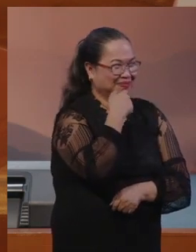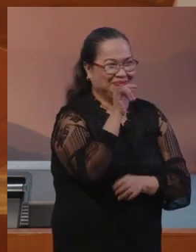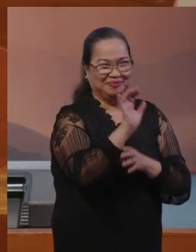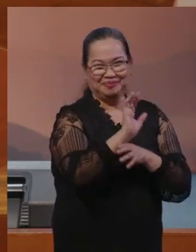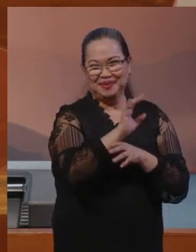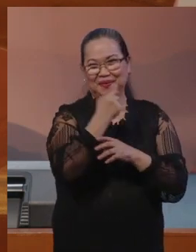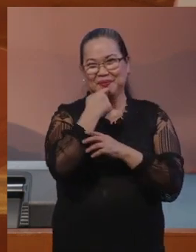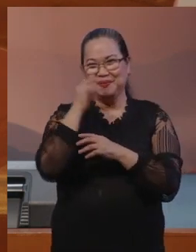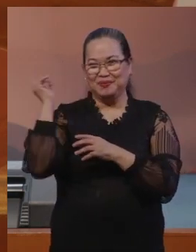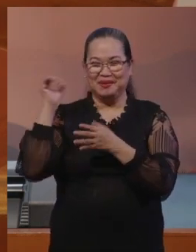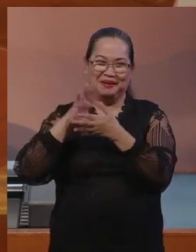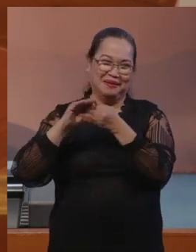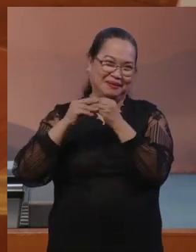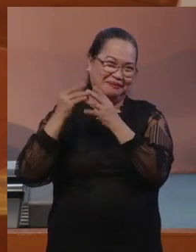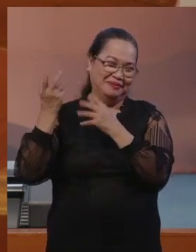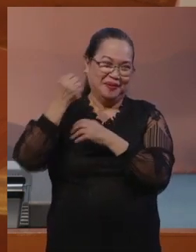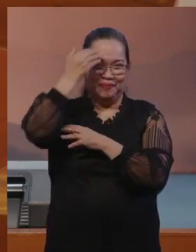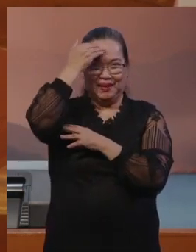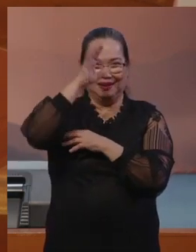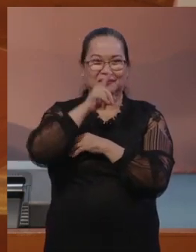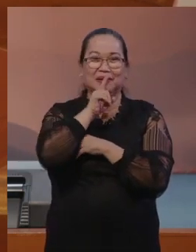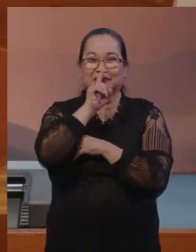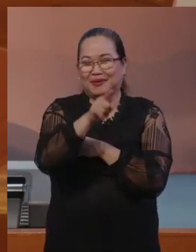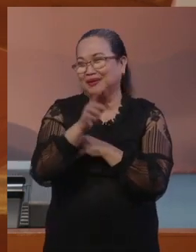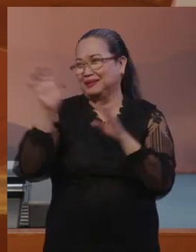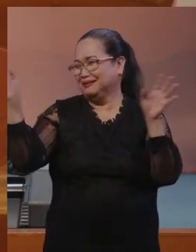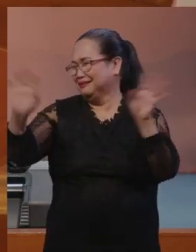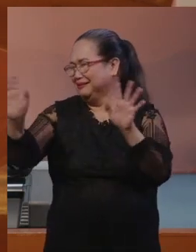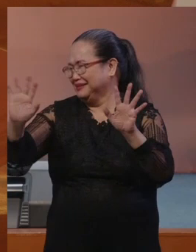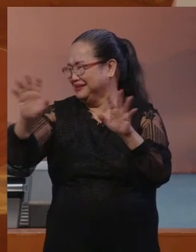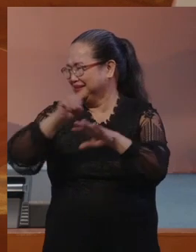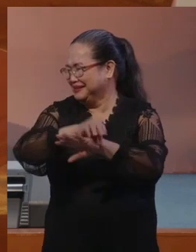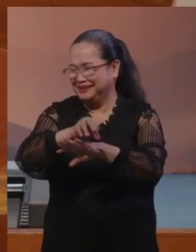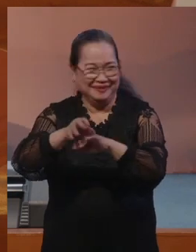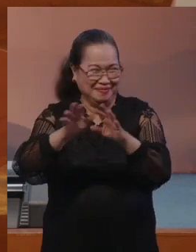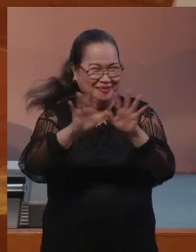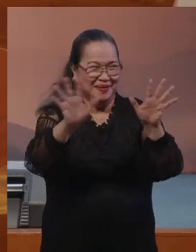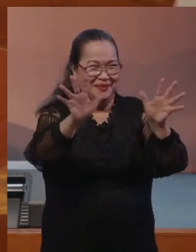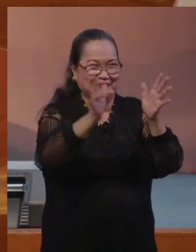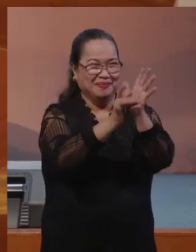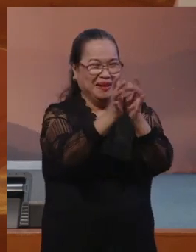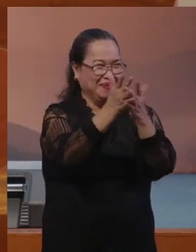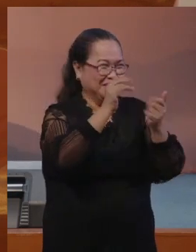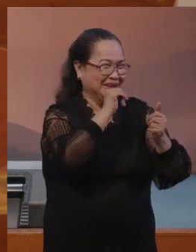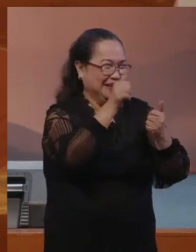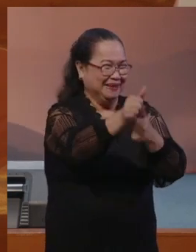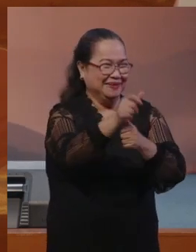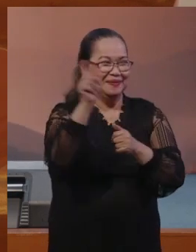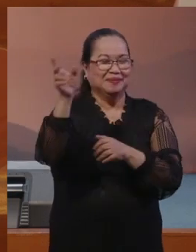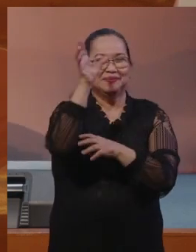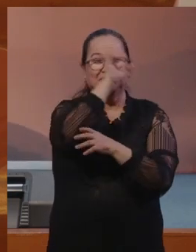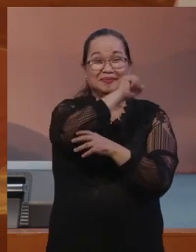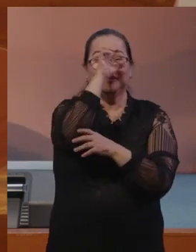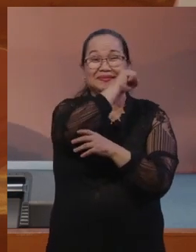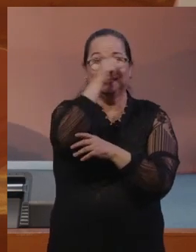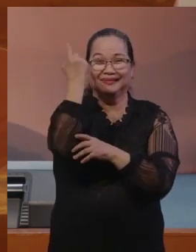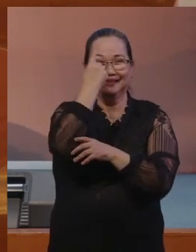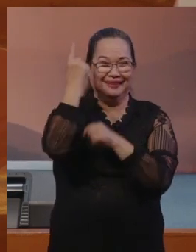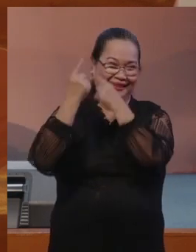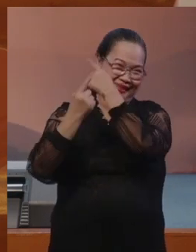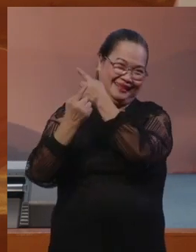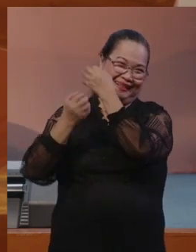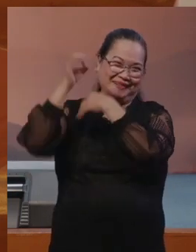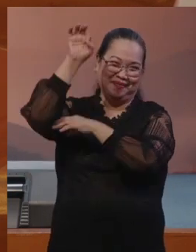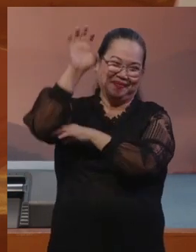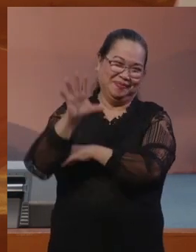no? Hindi natin alam kung totoo. So, wag niyo sabihin na biblical truth yon, ha? Okay, speculation lang po yun.